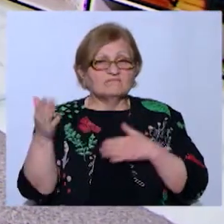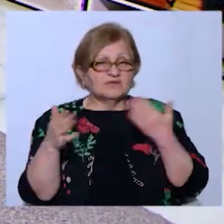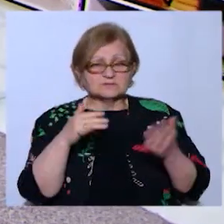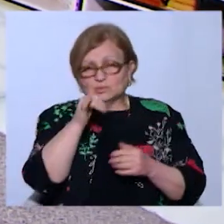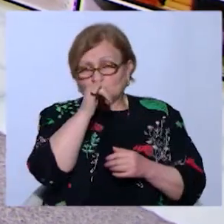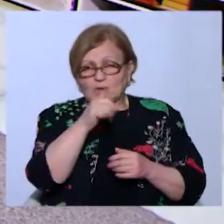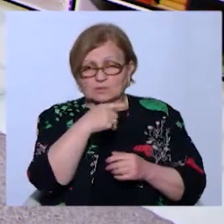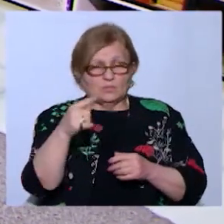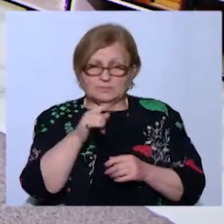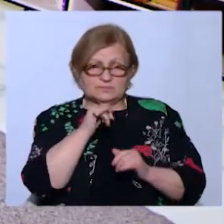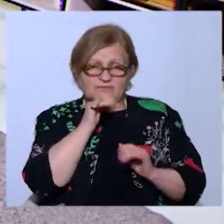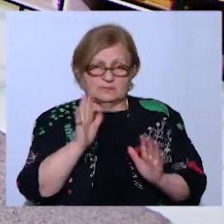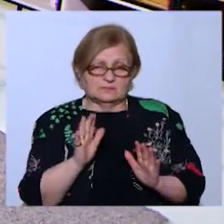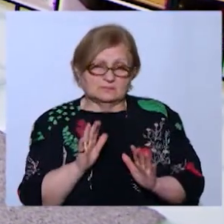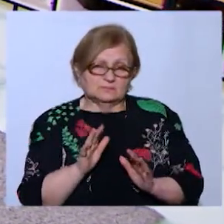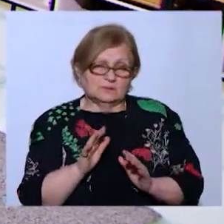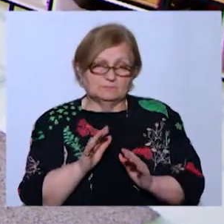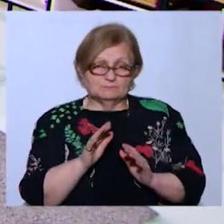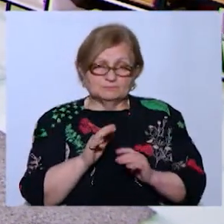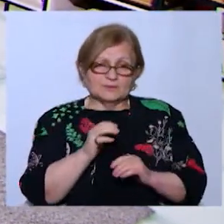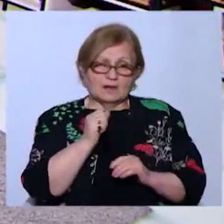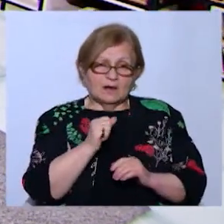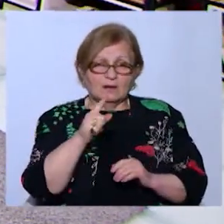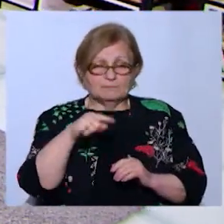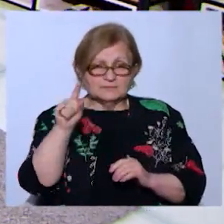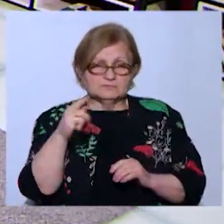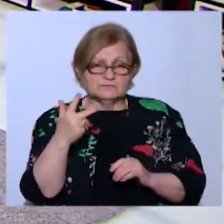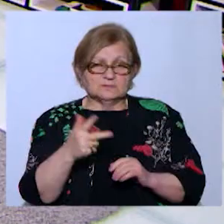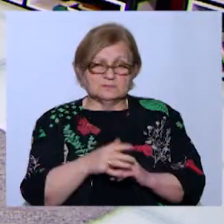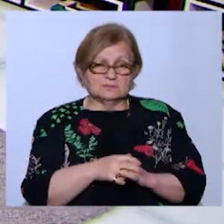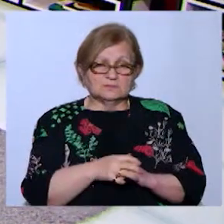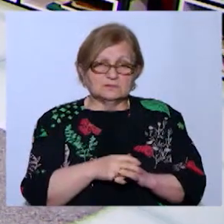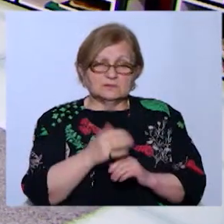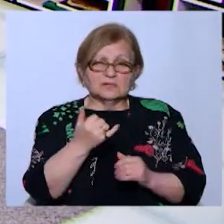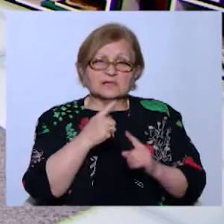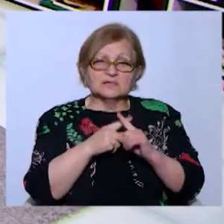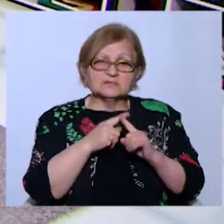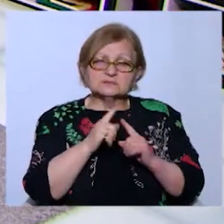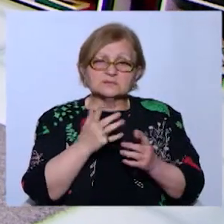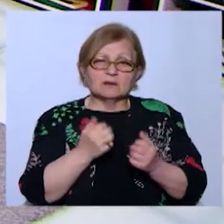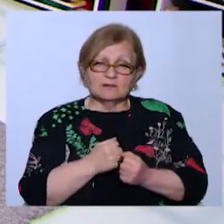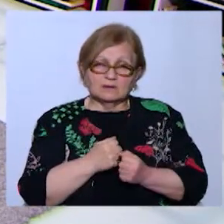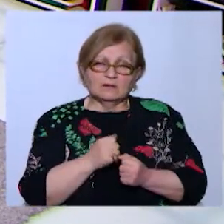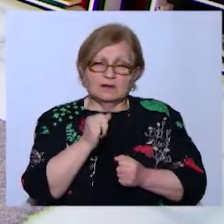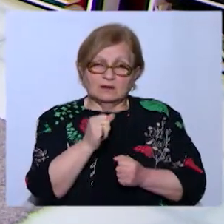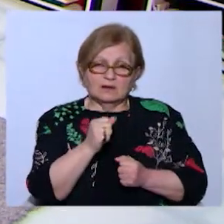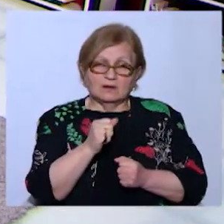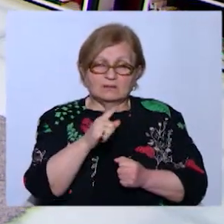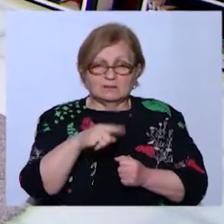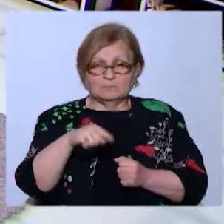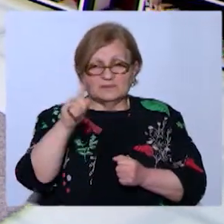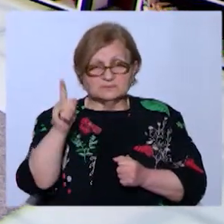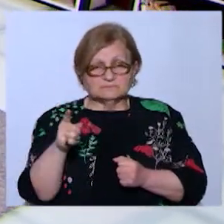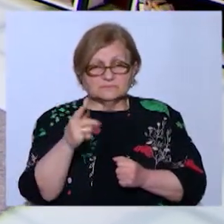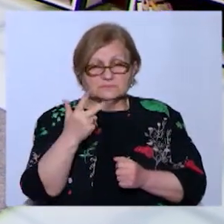უარყოფითი. A ფესვი 3-დან. ანუ ამ შემთხვევაში ნახეთ X-ი რა მივიღე? A ფესვი